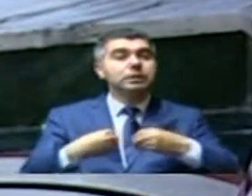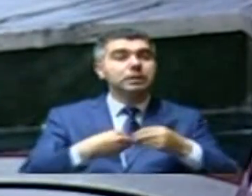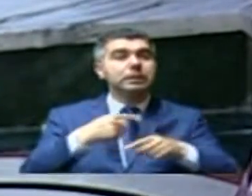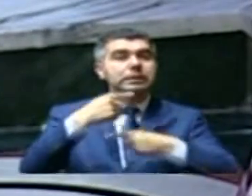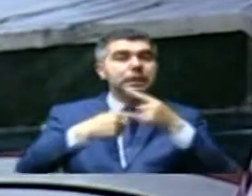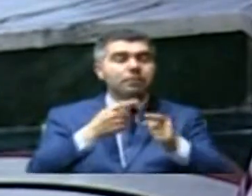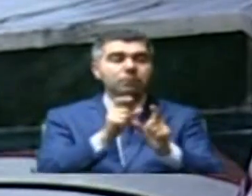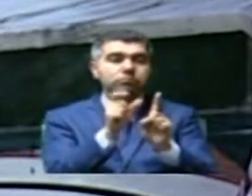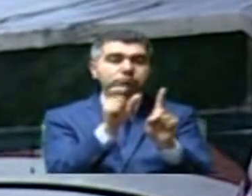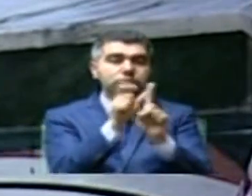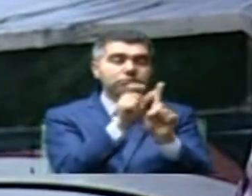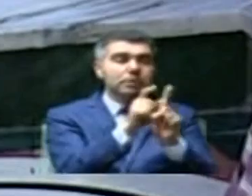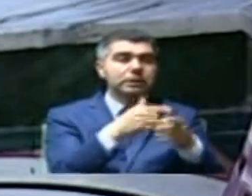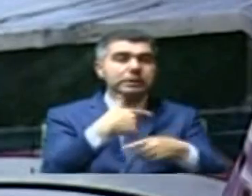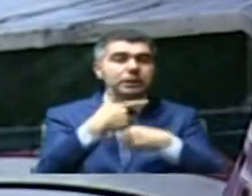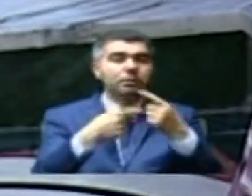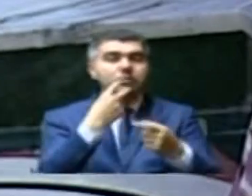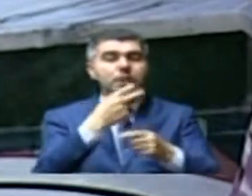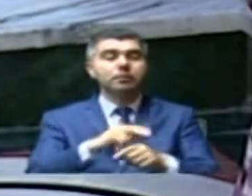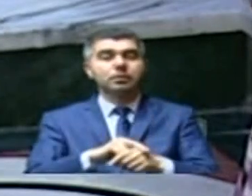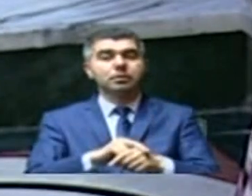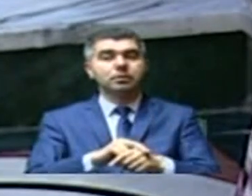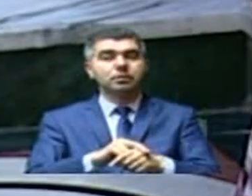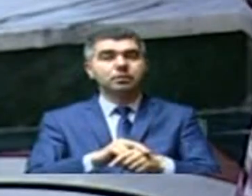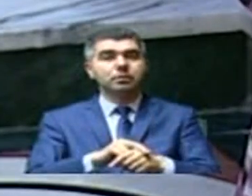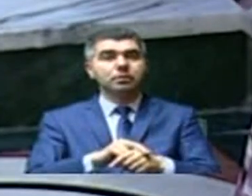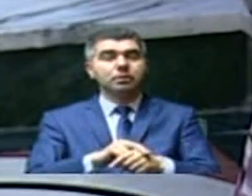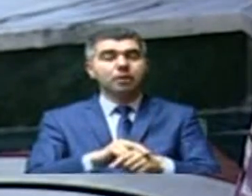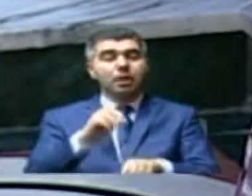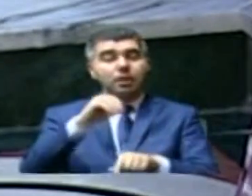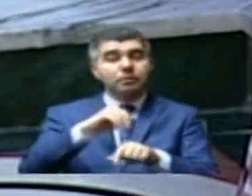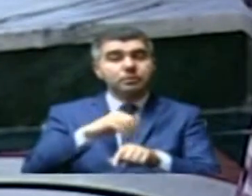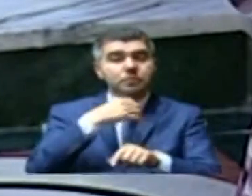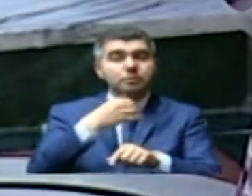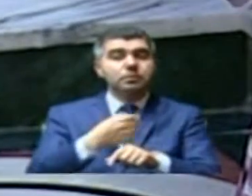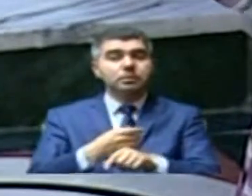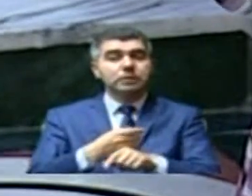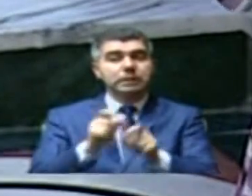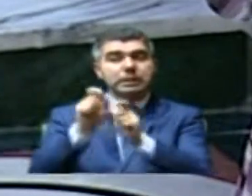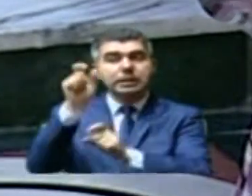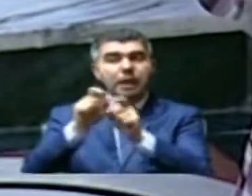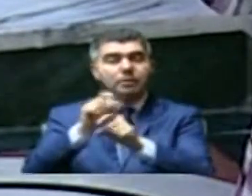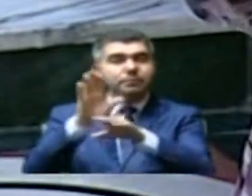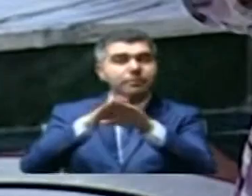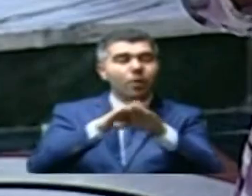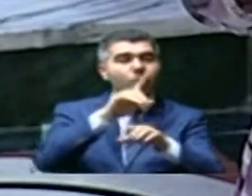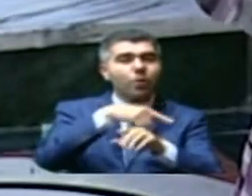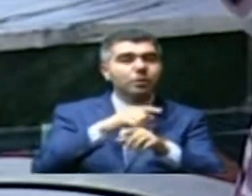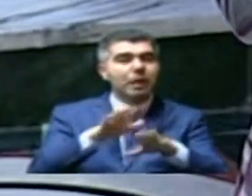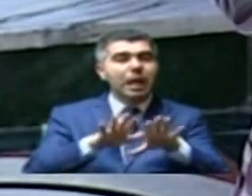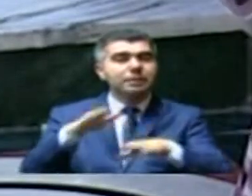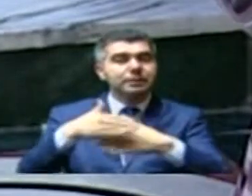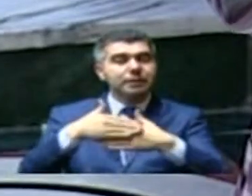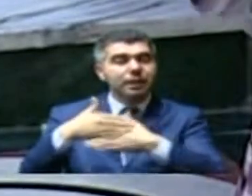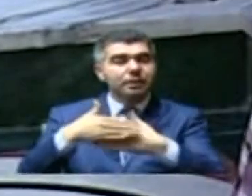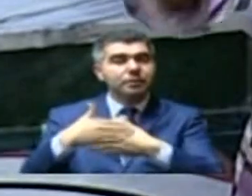الأمر وغادي نحلوا هذا الإشكال، لأنه غير باش دائما بغيت بغيتنا نطمئنوا ساكنة إقليم تنغير.